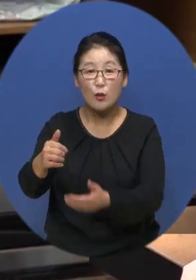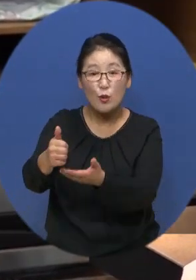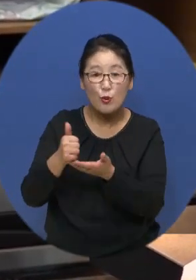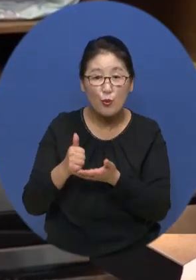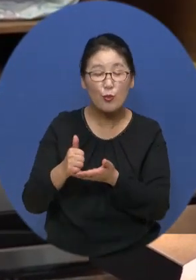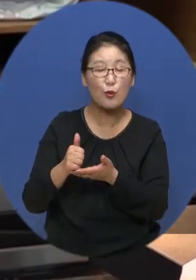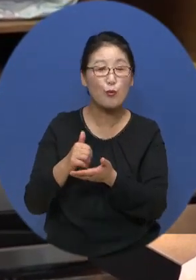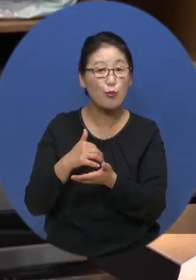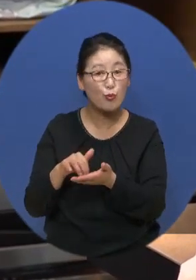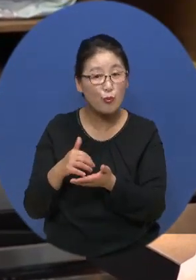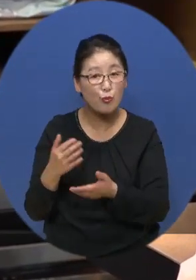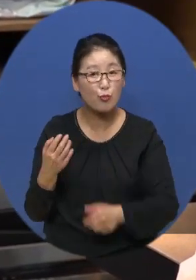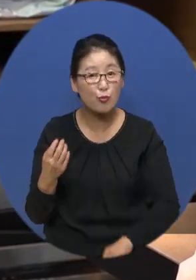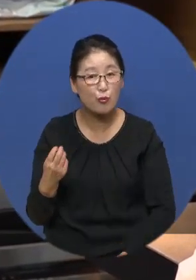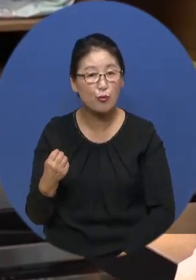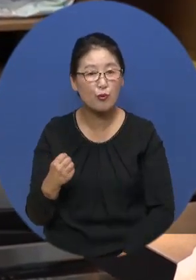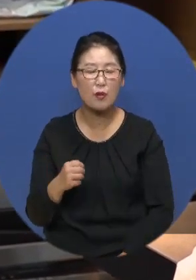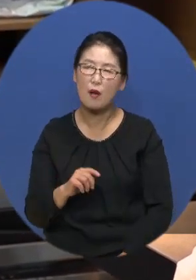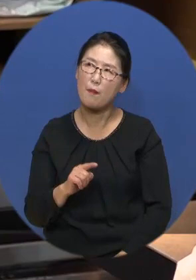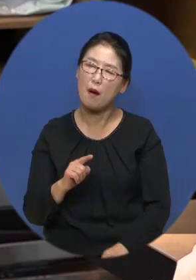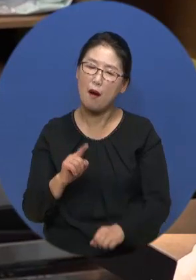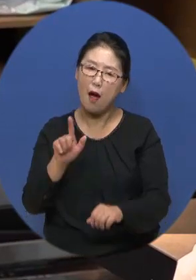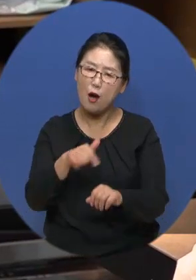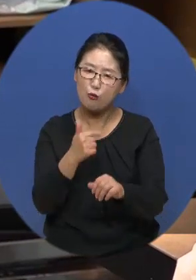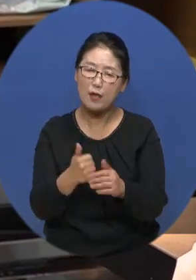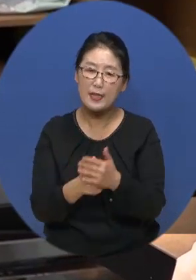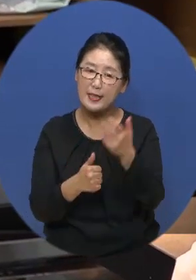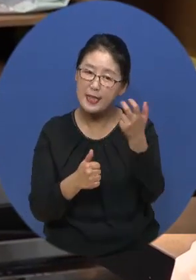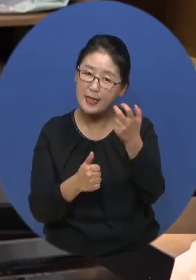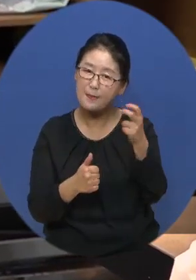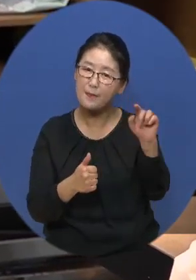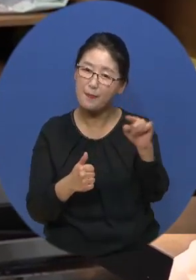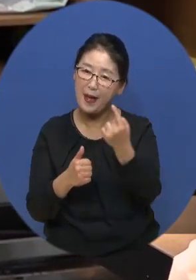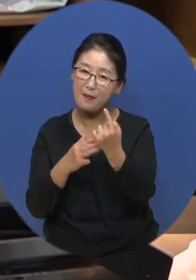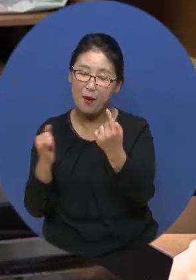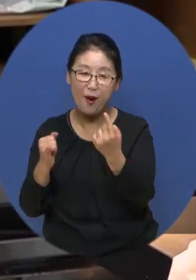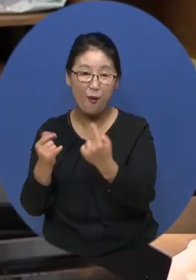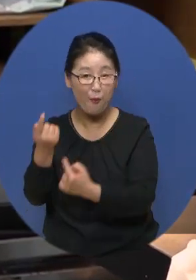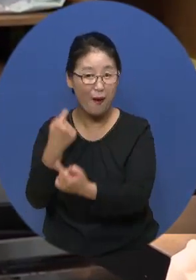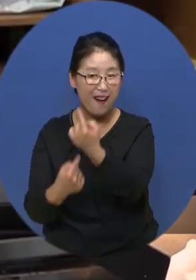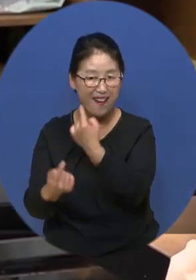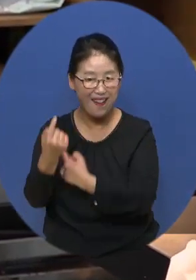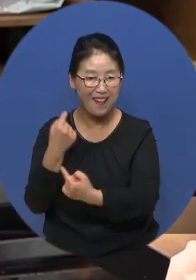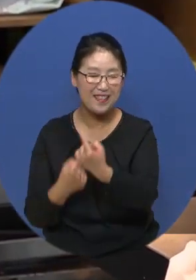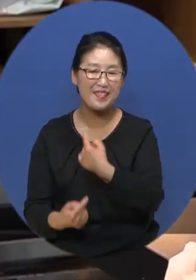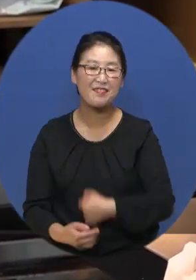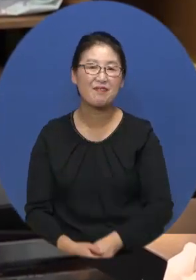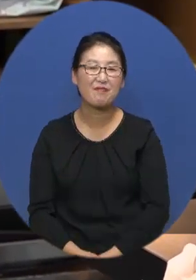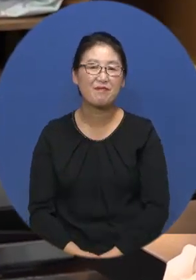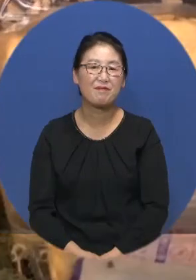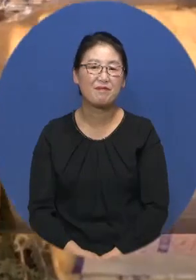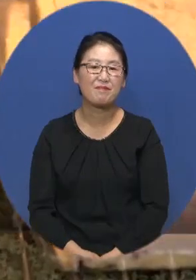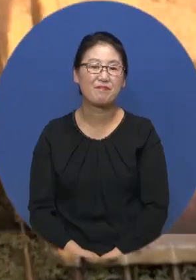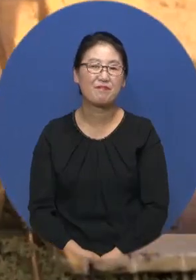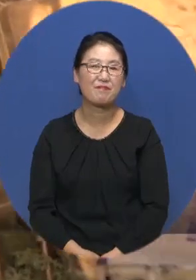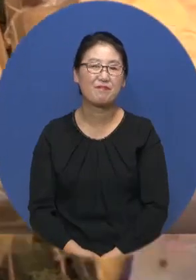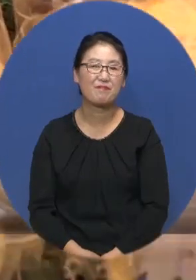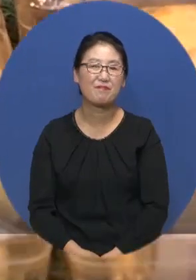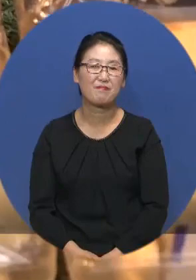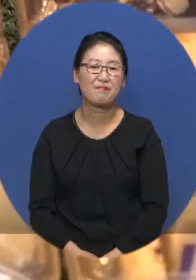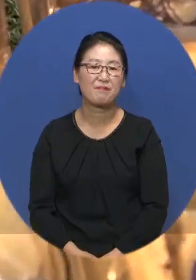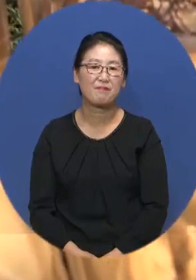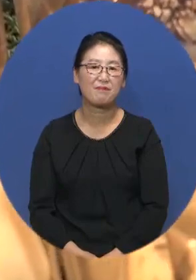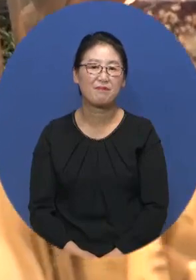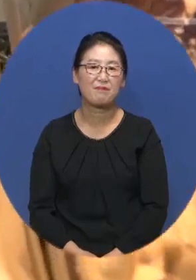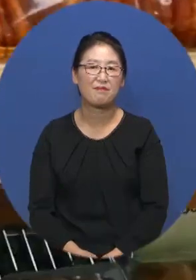정도인지? 한 70명에서 많을 때는 100명 넘게 또 오실 때도 있고요. 네. 만든